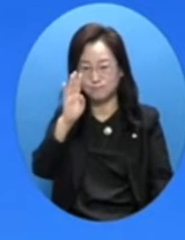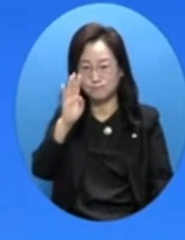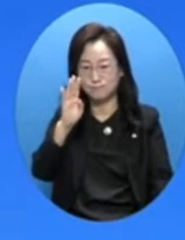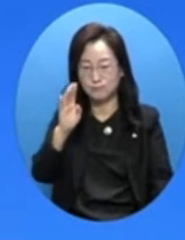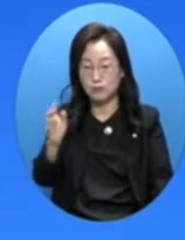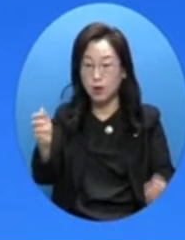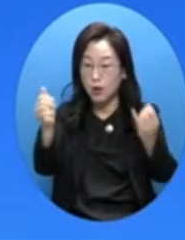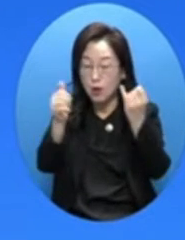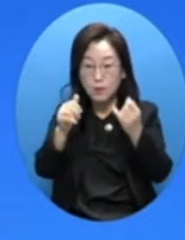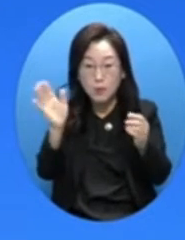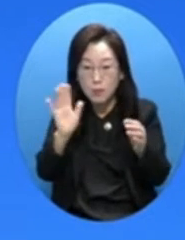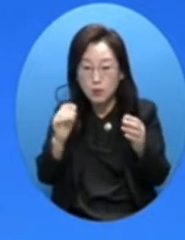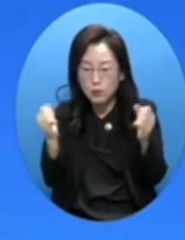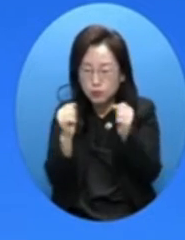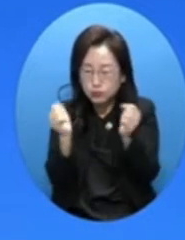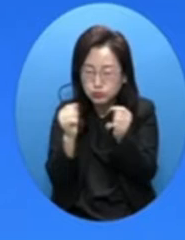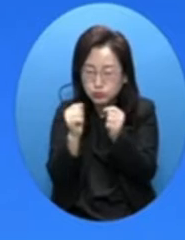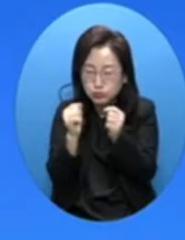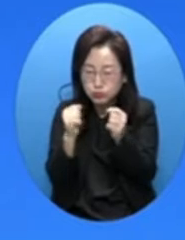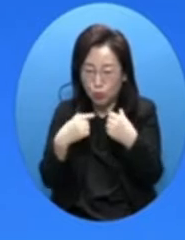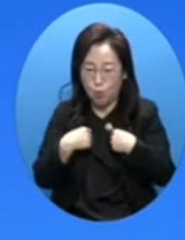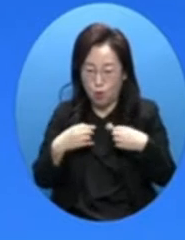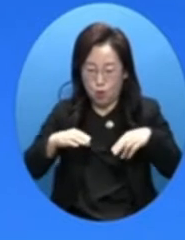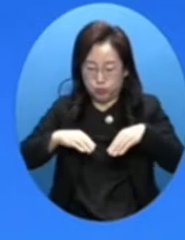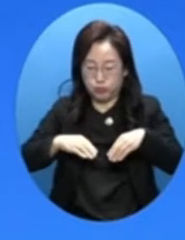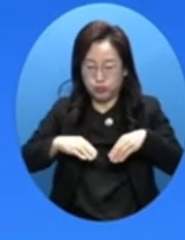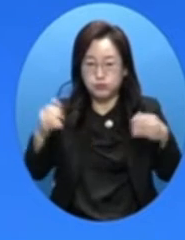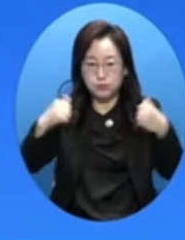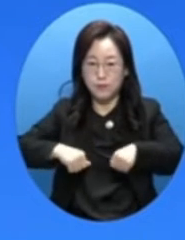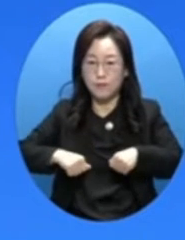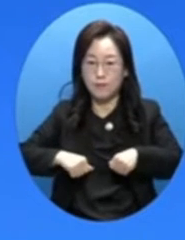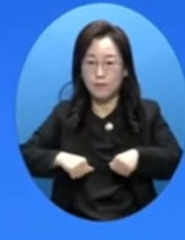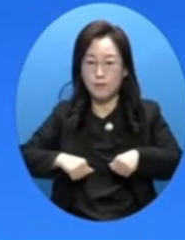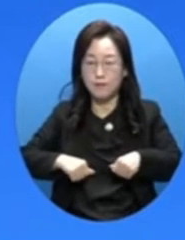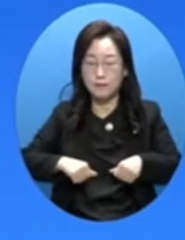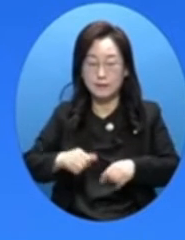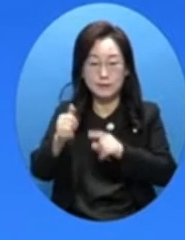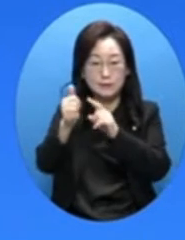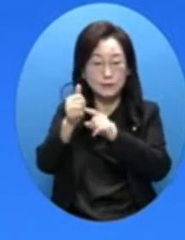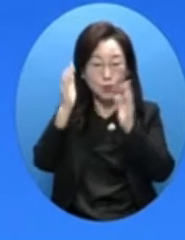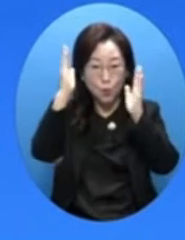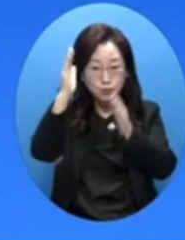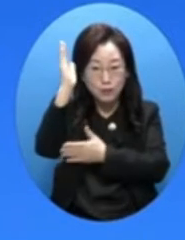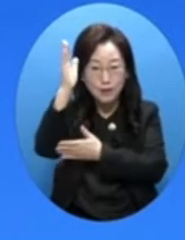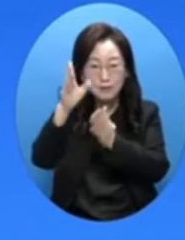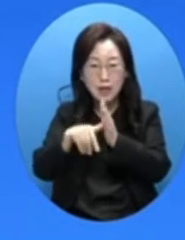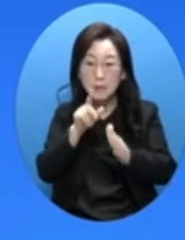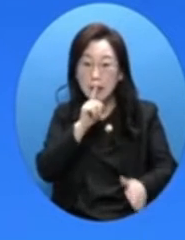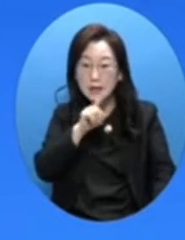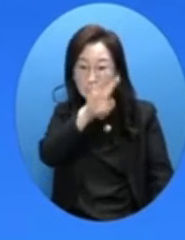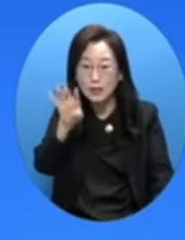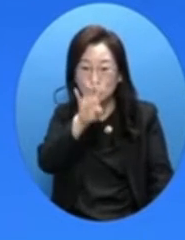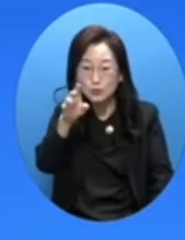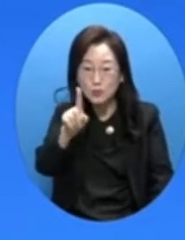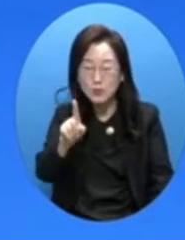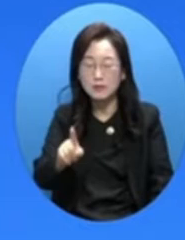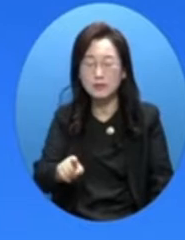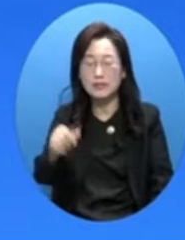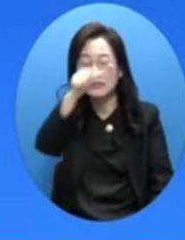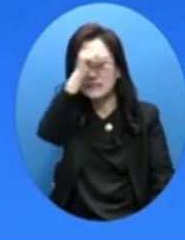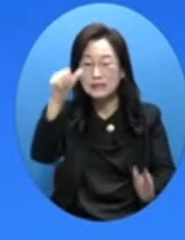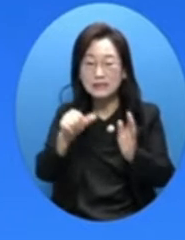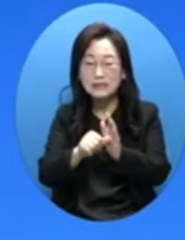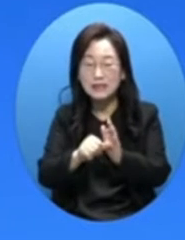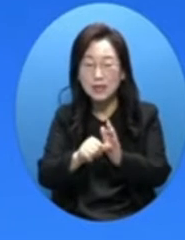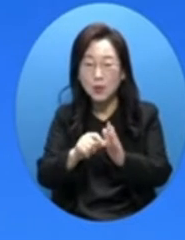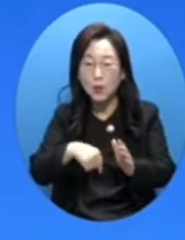겨울에도 옷을 몇 겹씩 입고 다니시고 그러셨는데 그때 강의할 때 그런 말씀을 자주 하십니다. 인생은 혼자